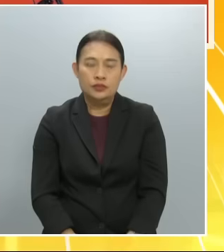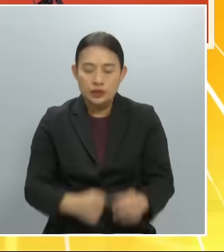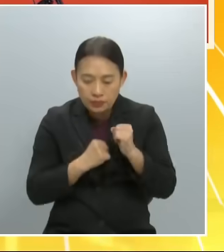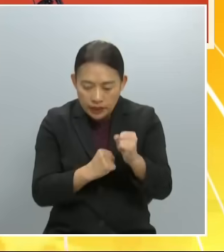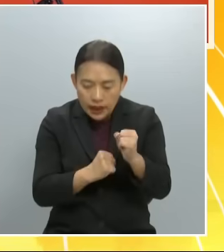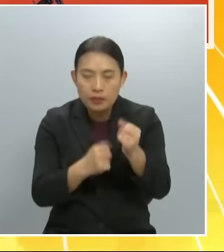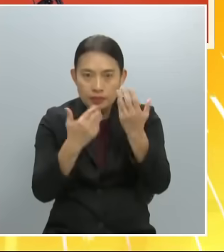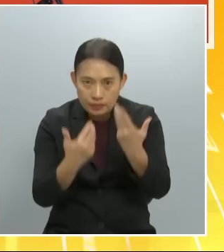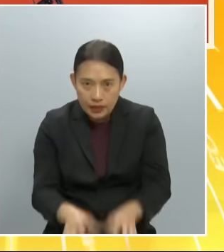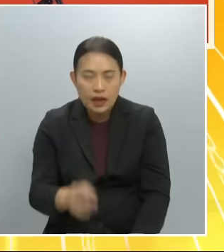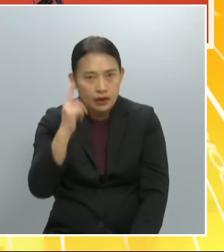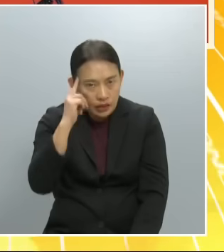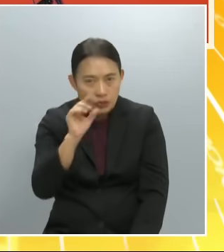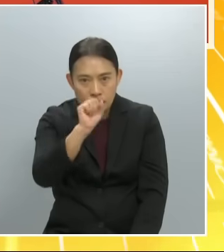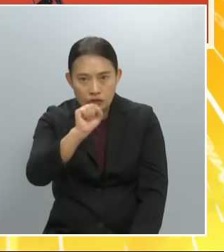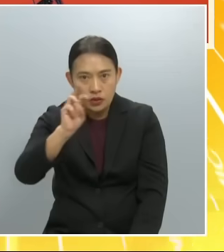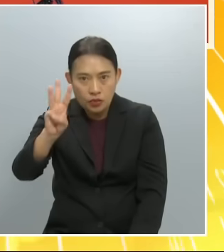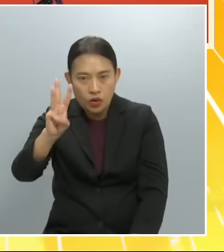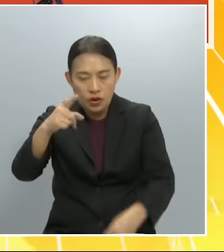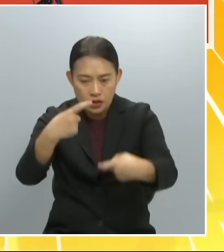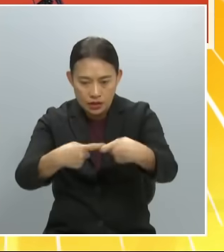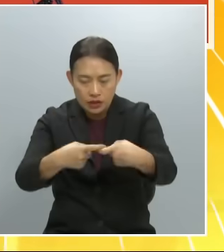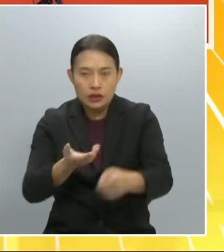ดูแนวโน้มสวอาจจะยากเคยเสนอขอ